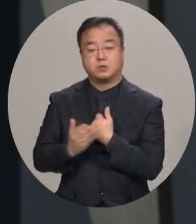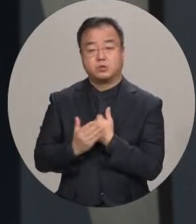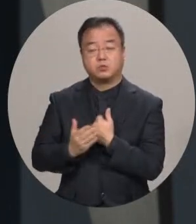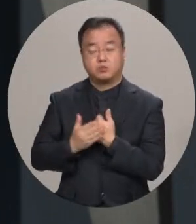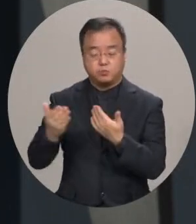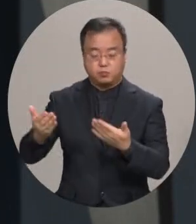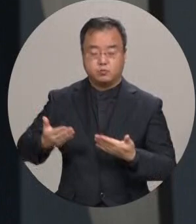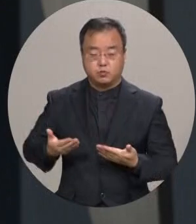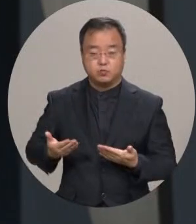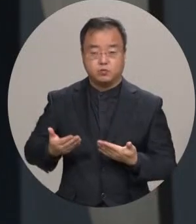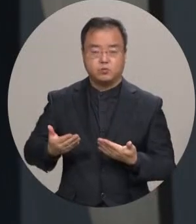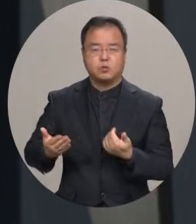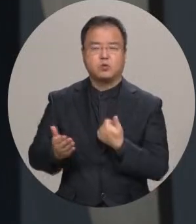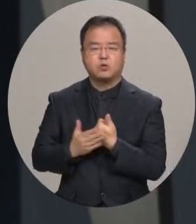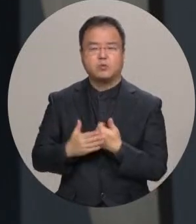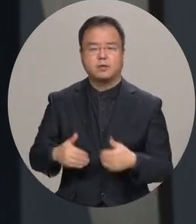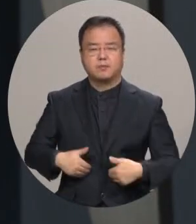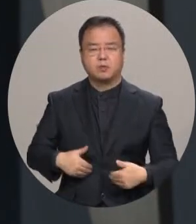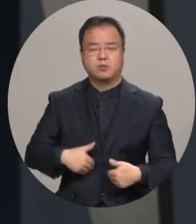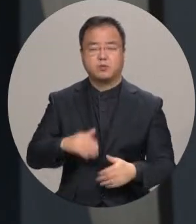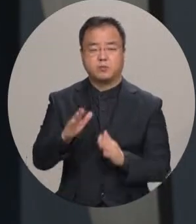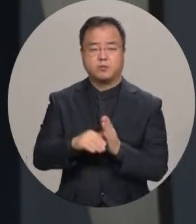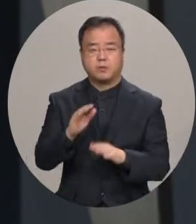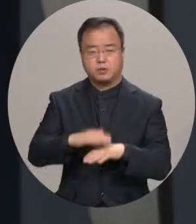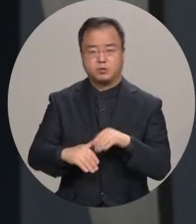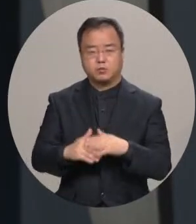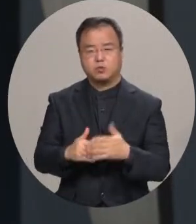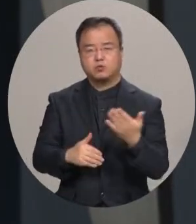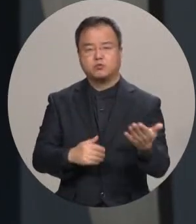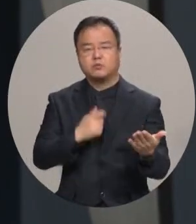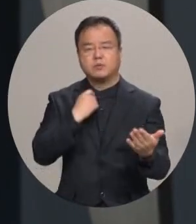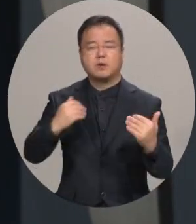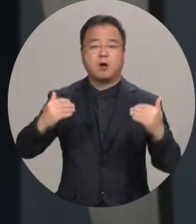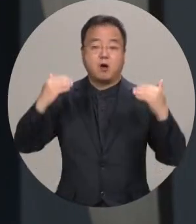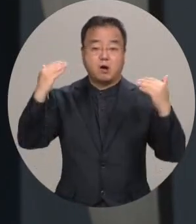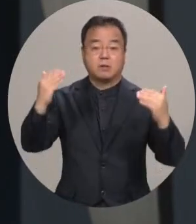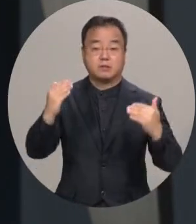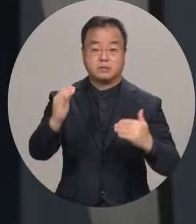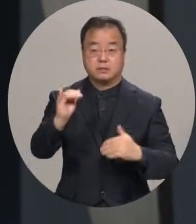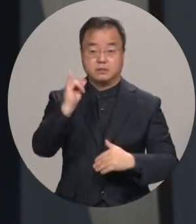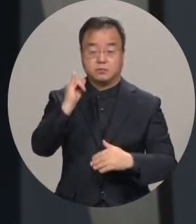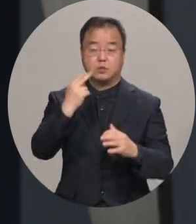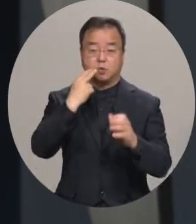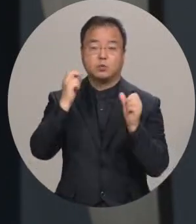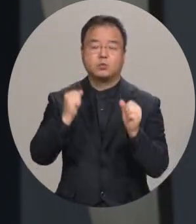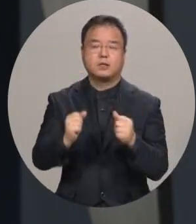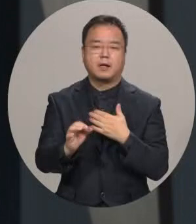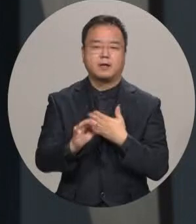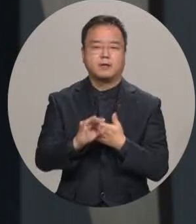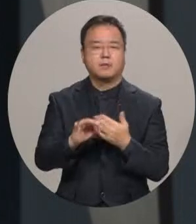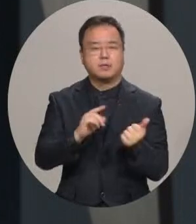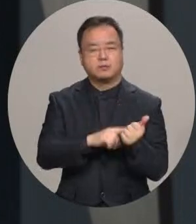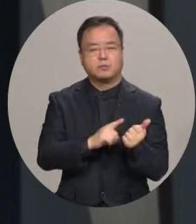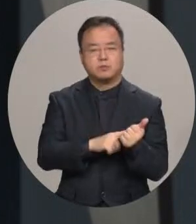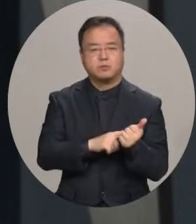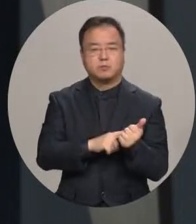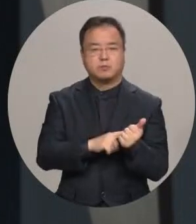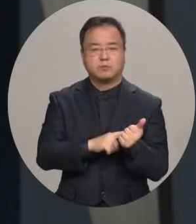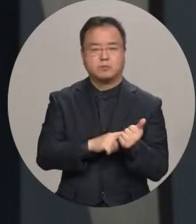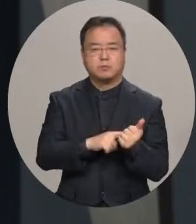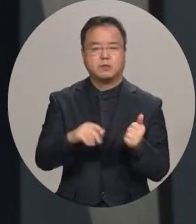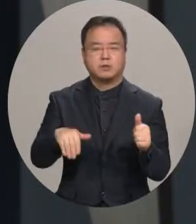있고 도움이 필요할 때 손을 내밀어주고 싶은 그런 어른이 있으면 그런 아이들은 결국에는 나중에 돌고